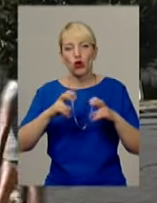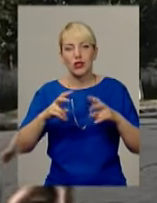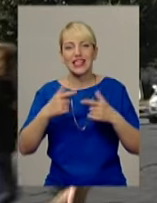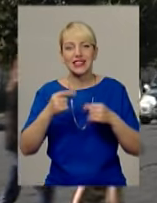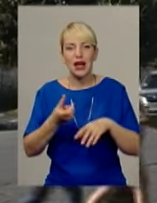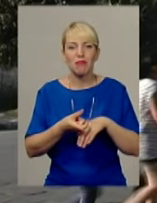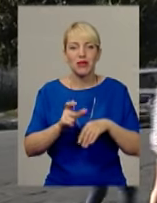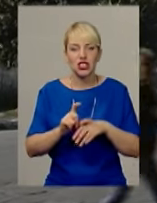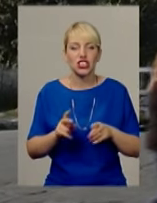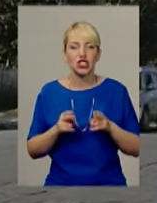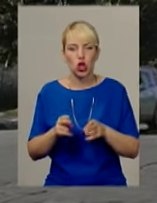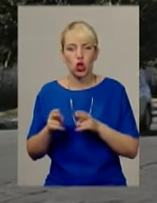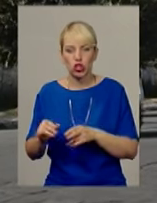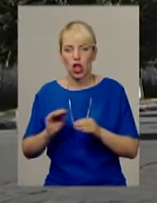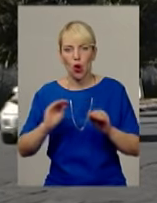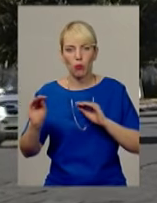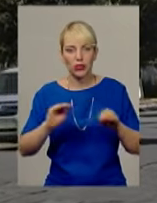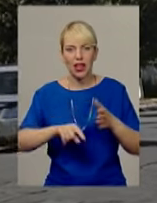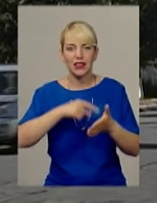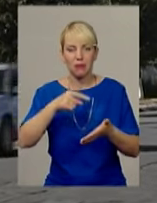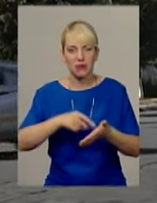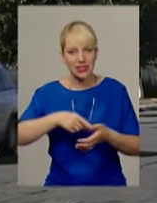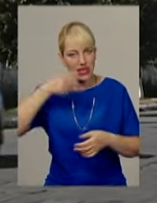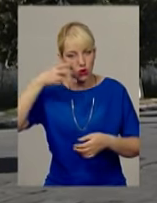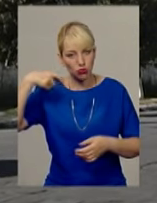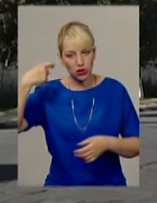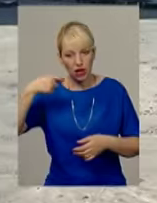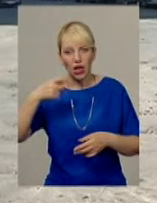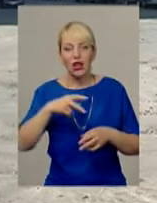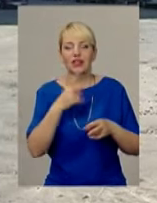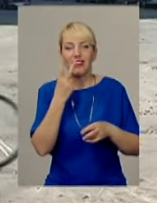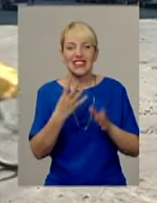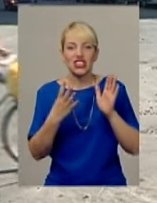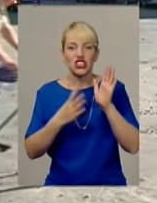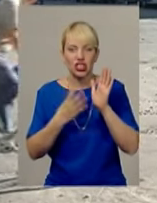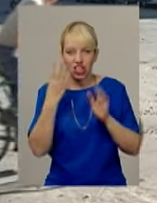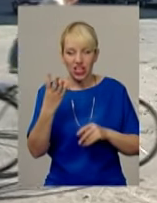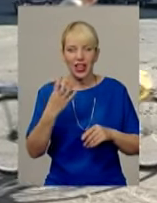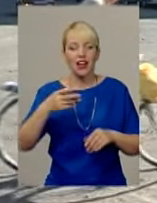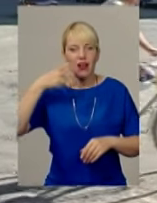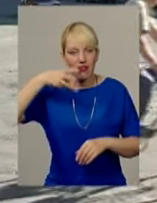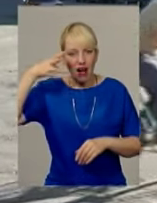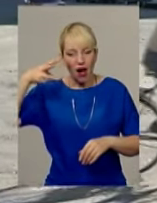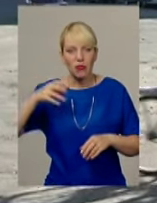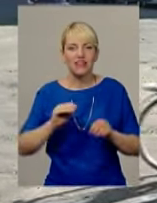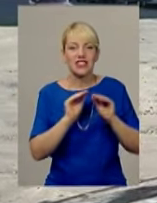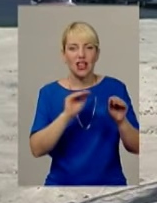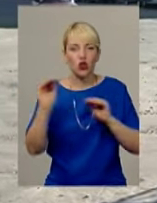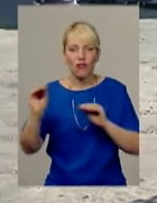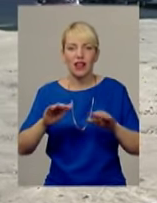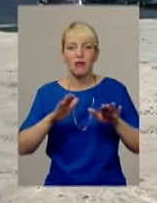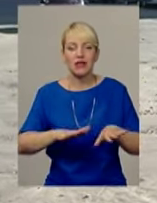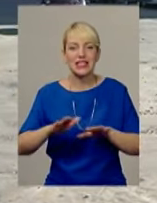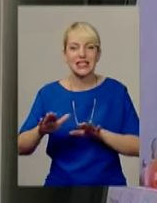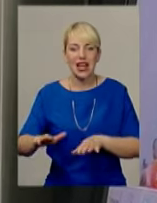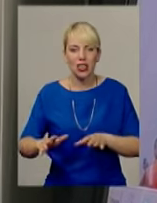стається найбільше злочинів, і обладнали місто системою відеоспостереження. 24 камери встановили у місцях масового скупчення людей, поблизу